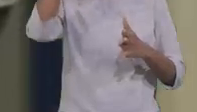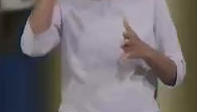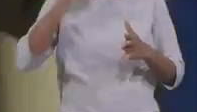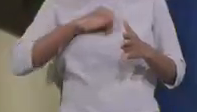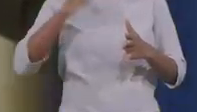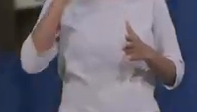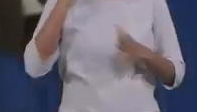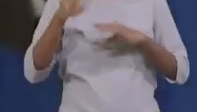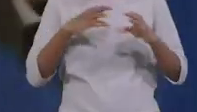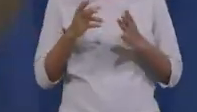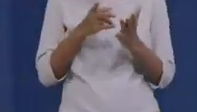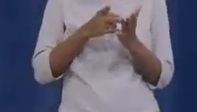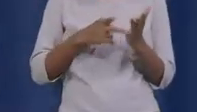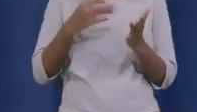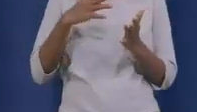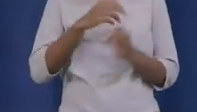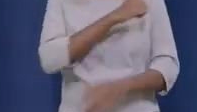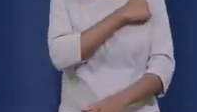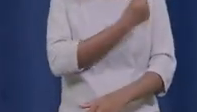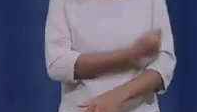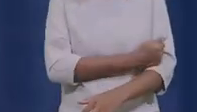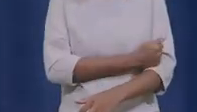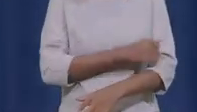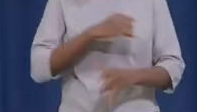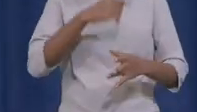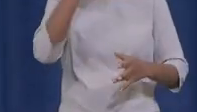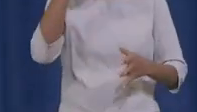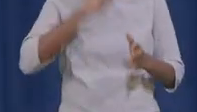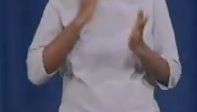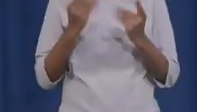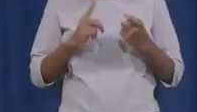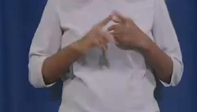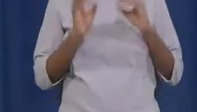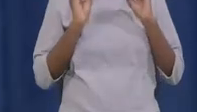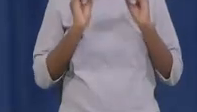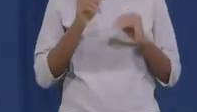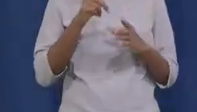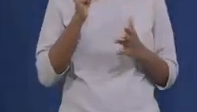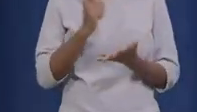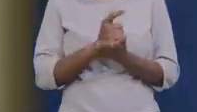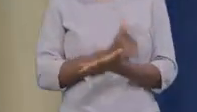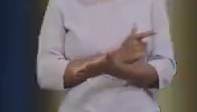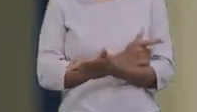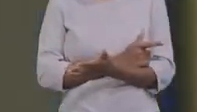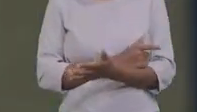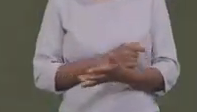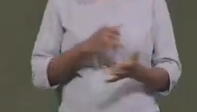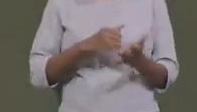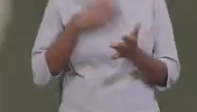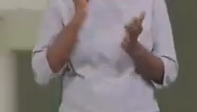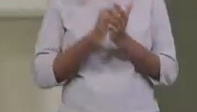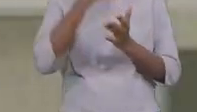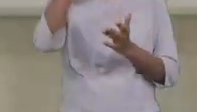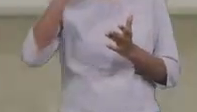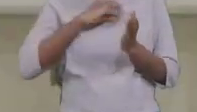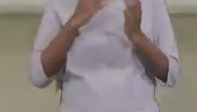que j'ai retiré une partie de l'autorité, parce que je voulais vous enseigner une leçon.